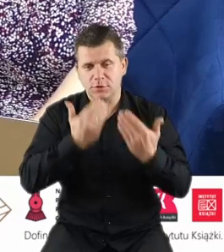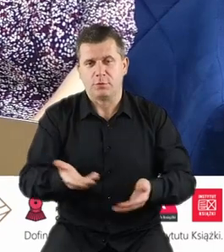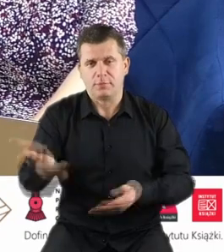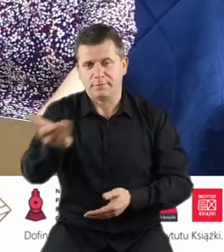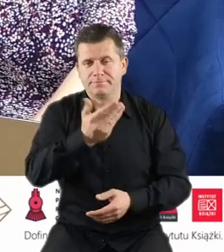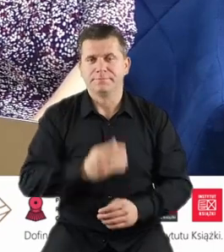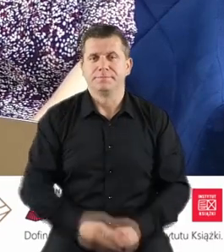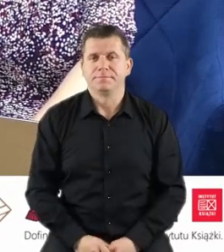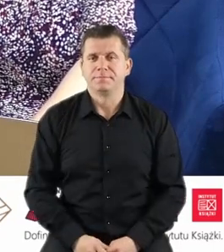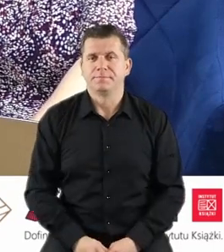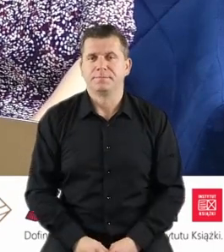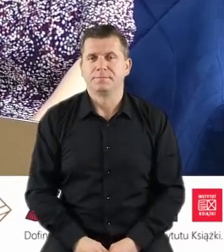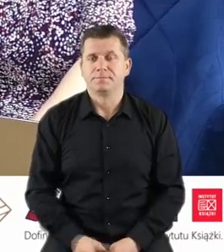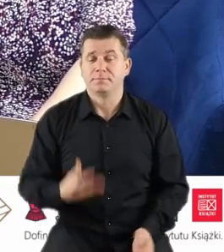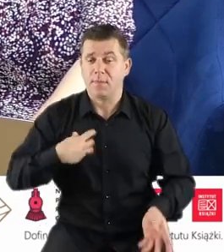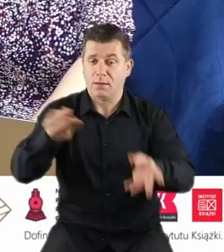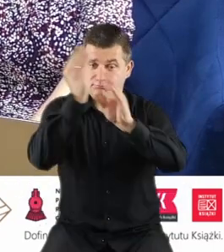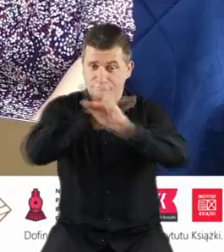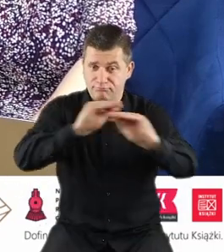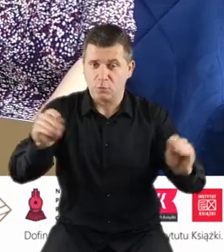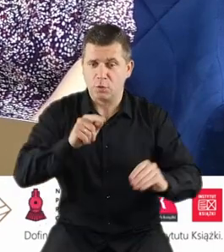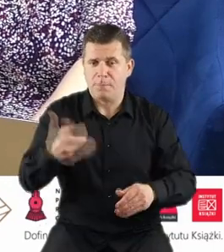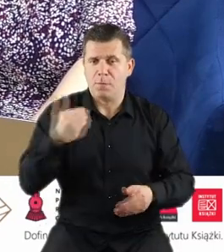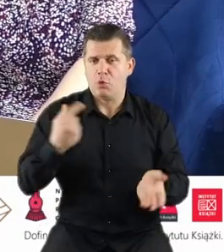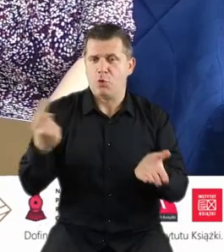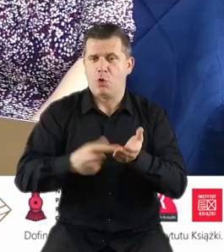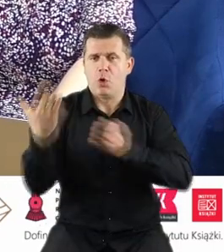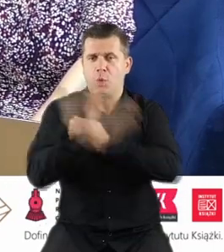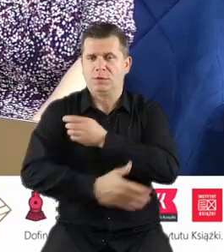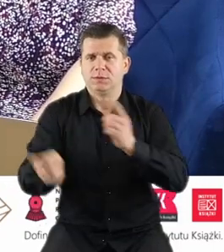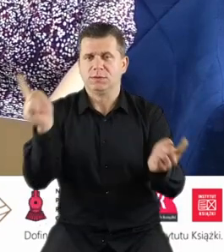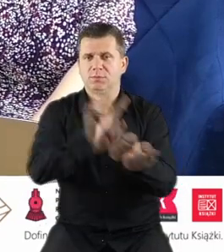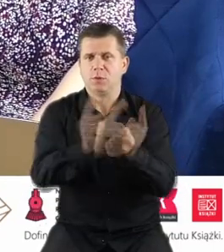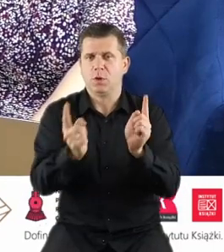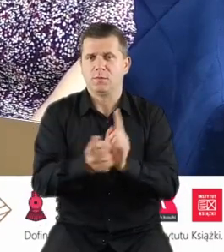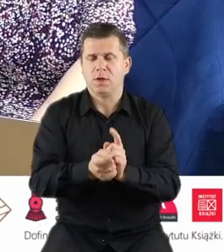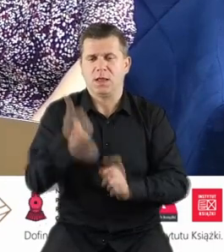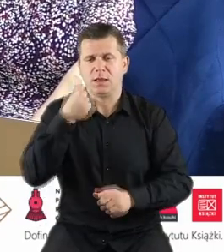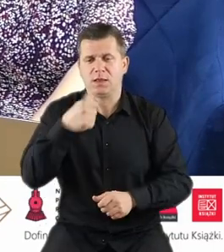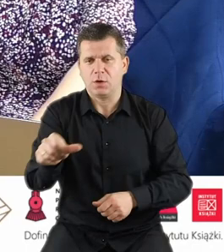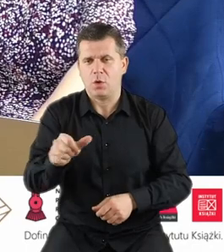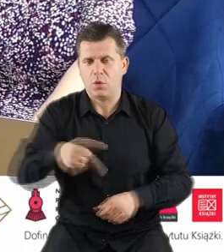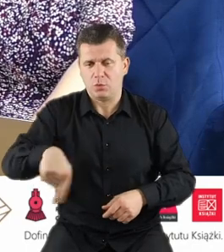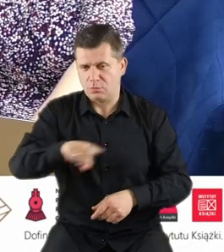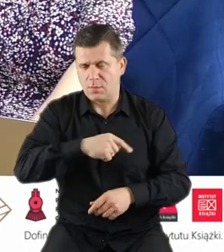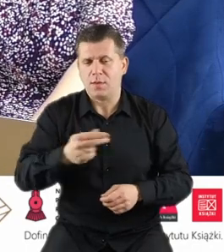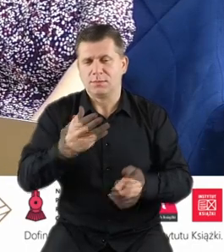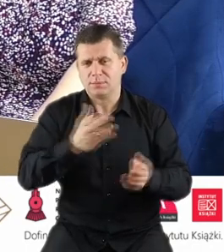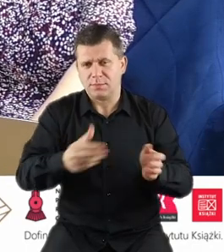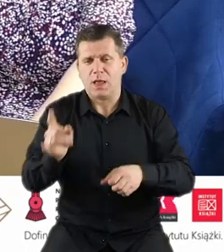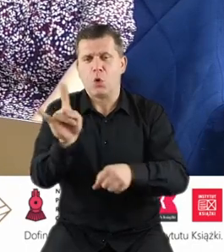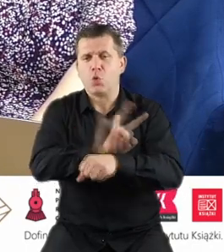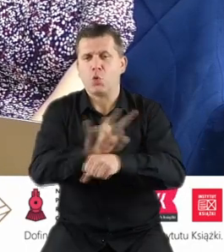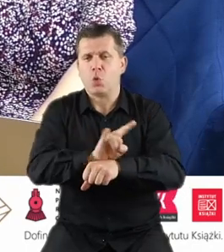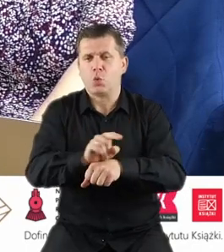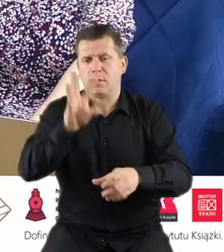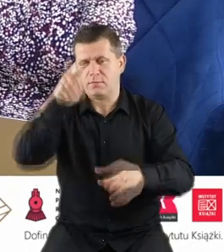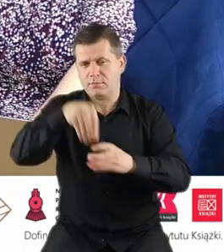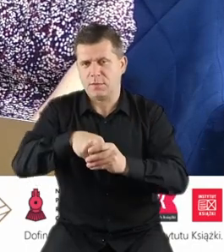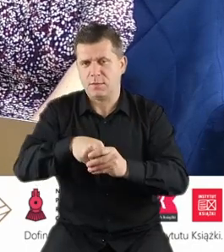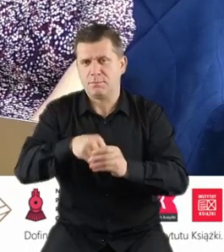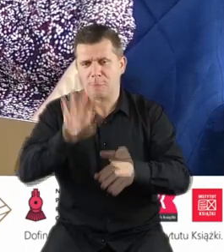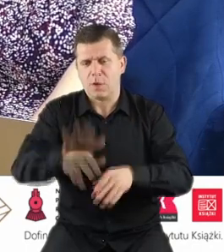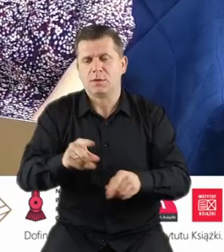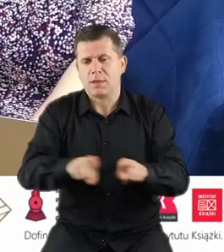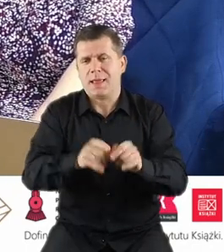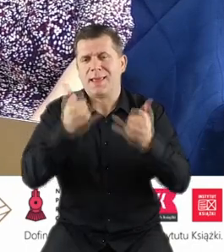ostatnie spotkanie w Tygodniu Bibliotek. Zapraszamy na nasz kanał YouTube, znajdziecie tam inne nasze spotkania. Są ciekawe, są